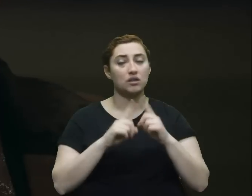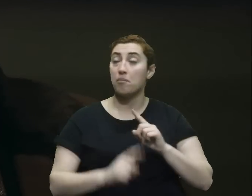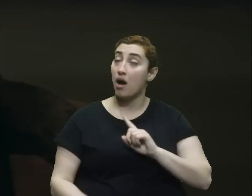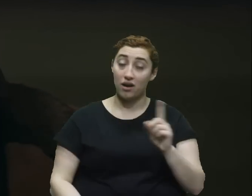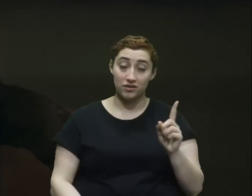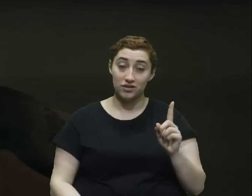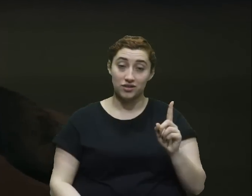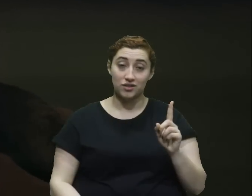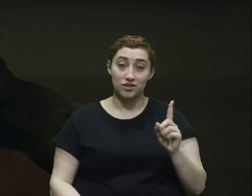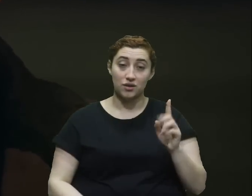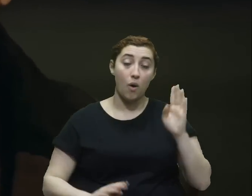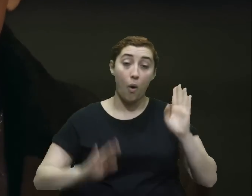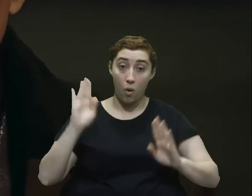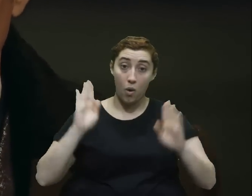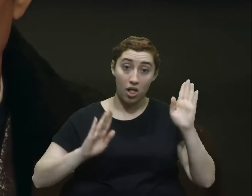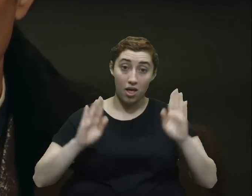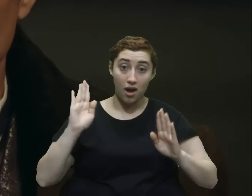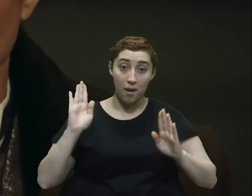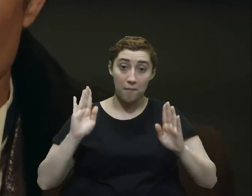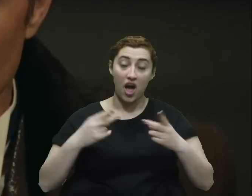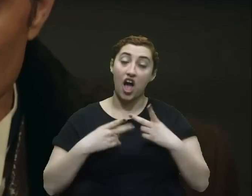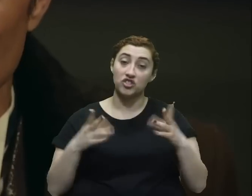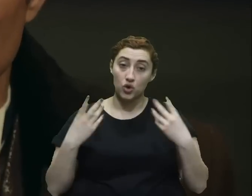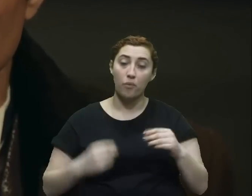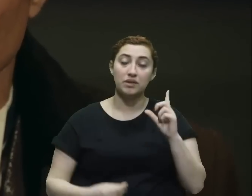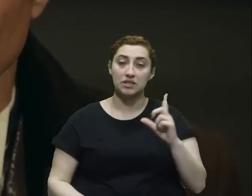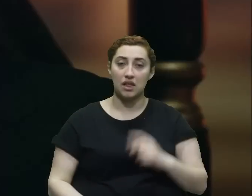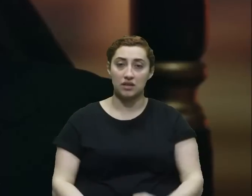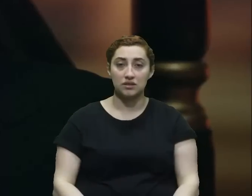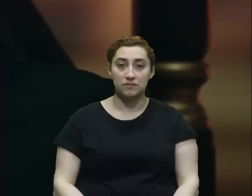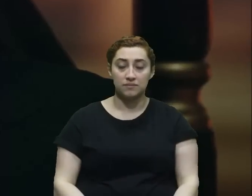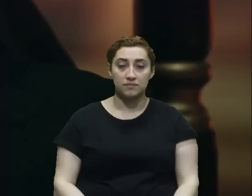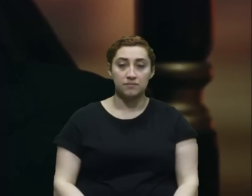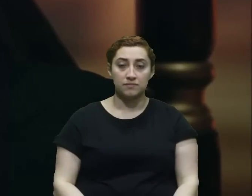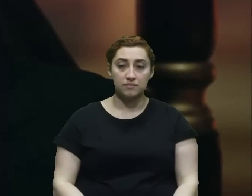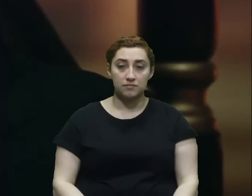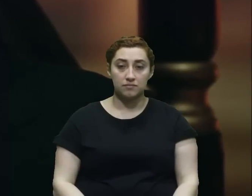Hayır. Oylama açık yapılacak.